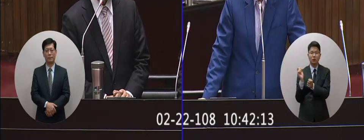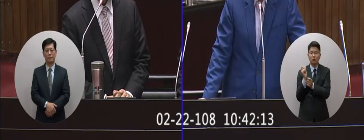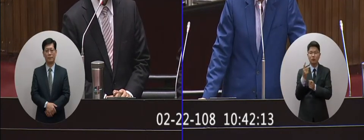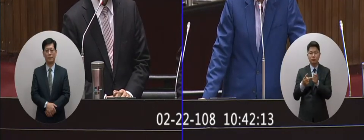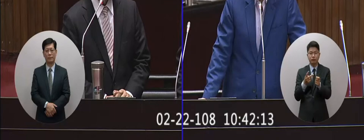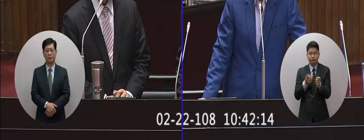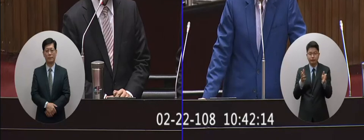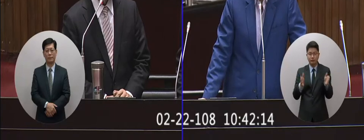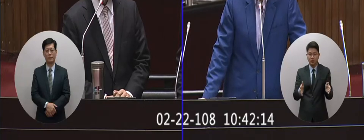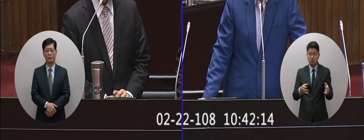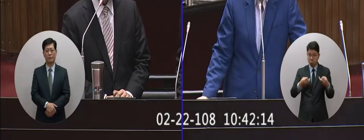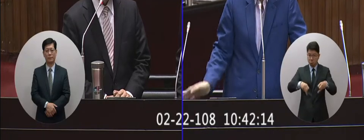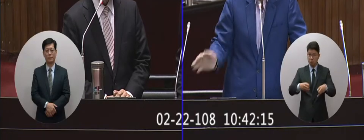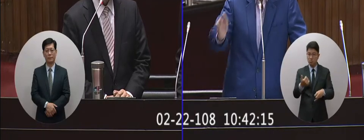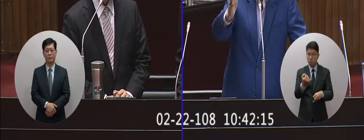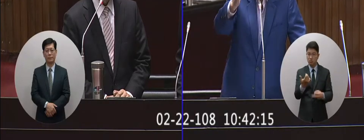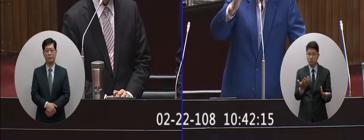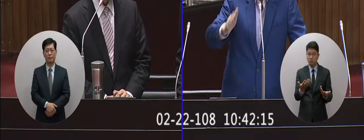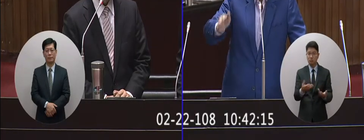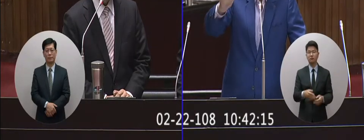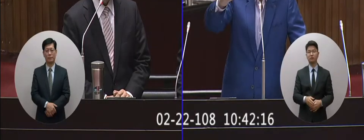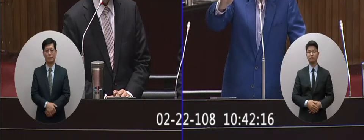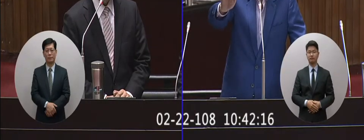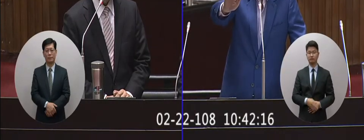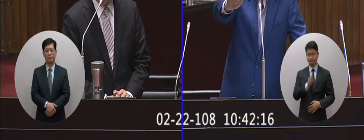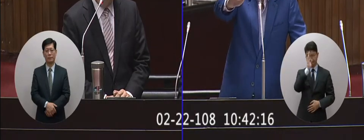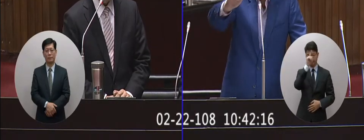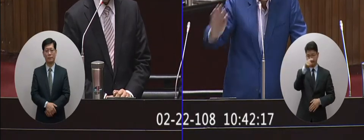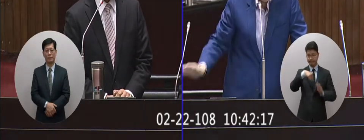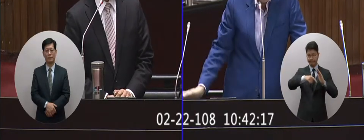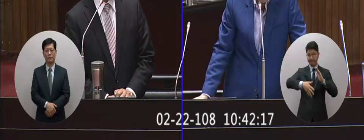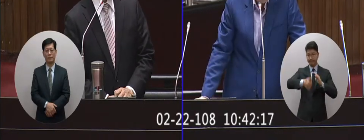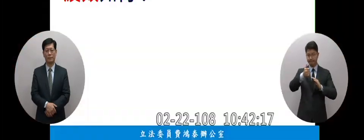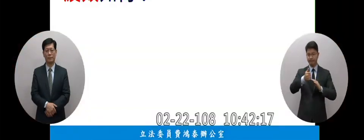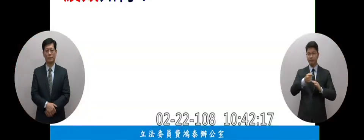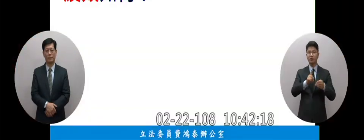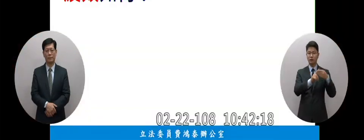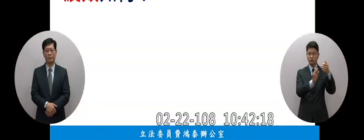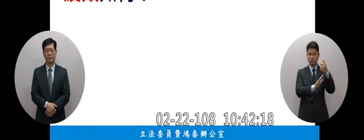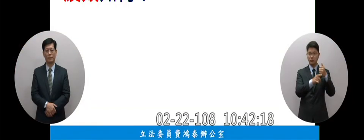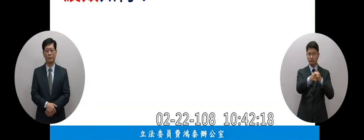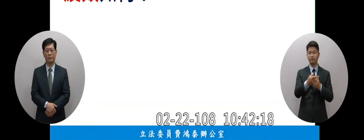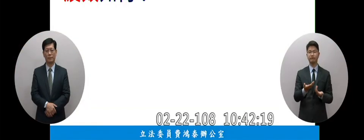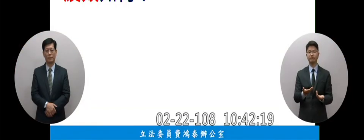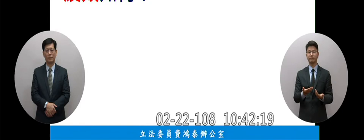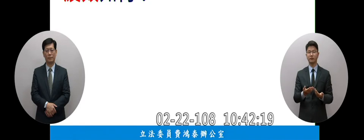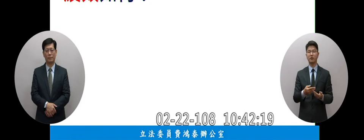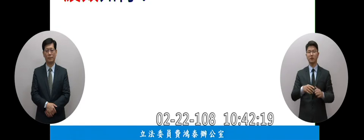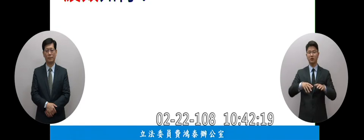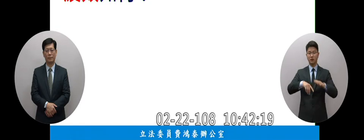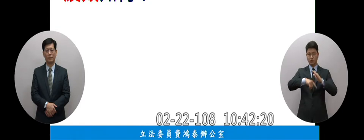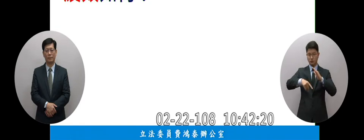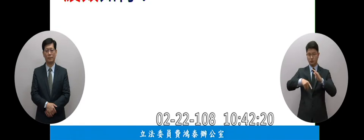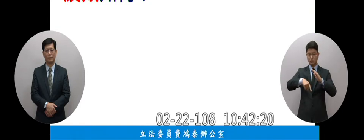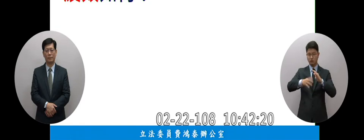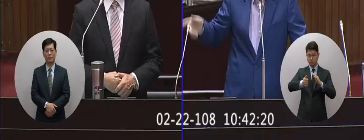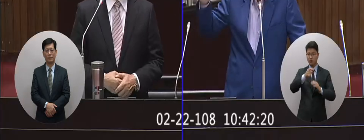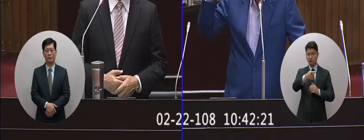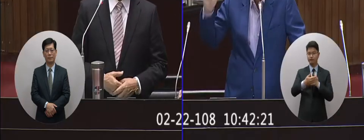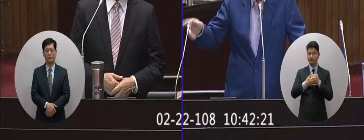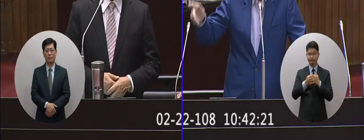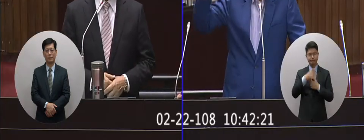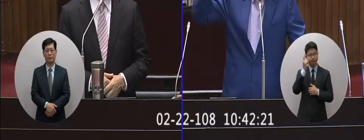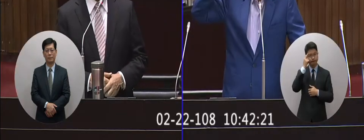效如何？你可不可以请院长哈、啊，那个诸位啊， 我们 请院长用你的记忆力想